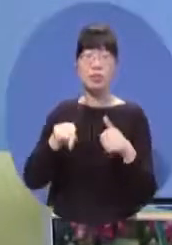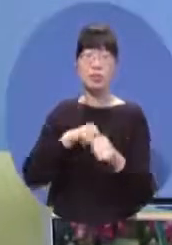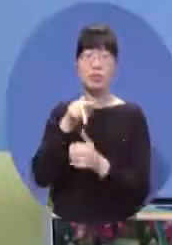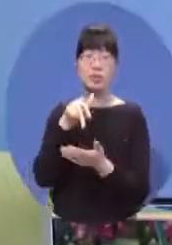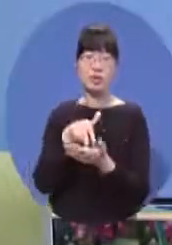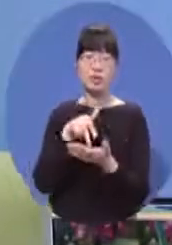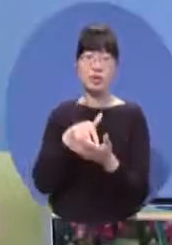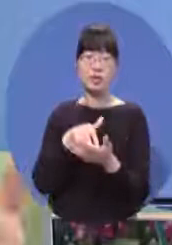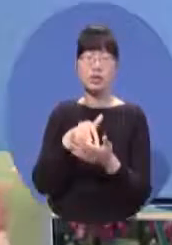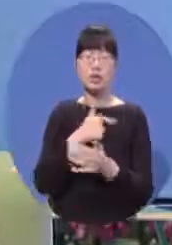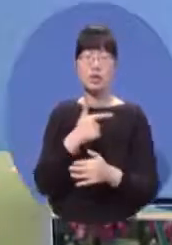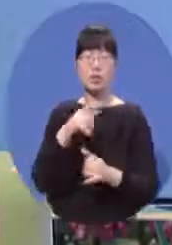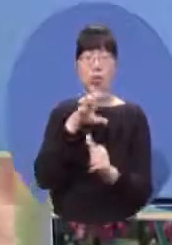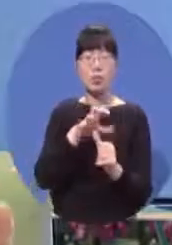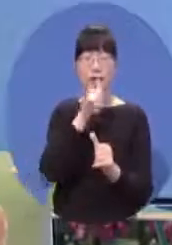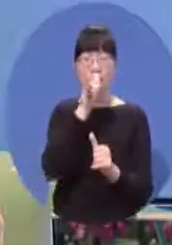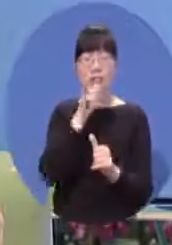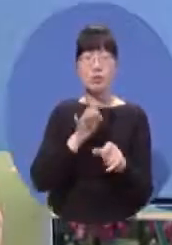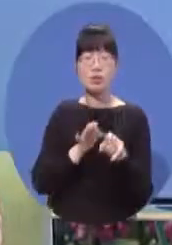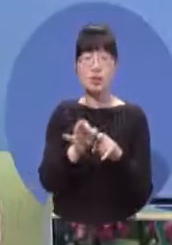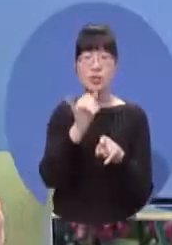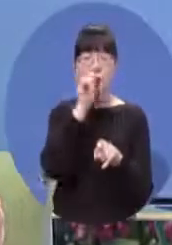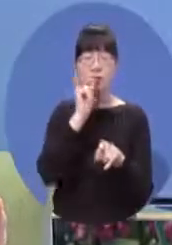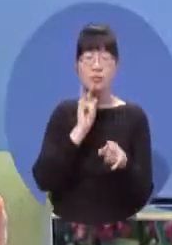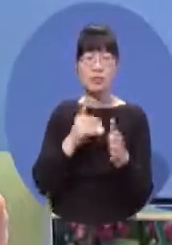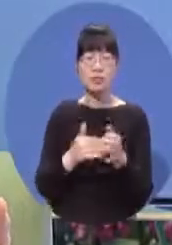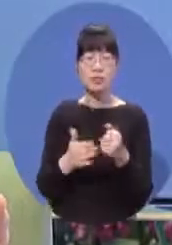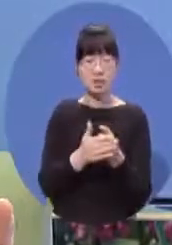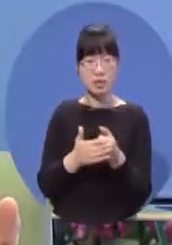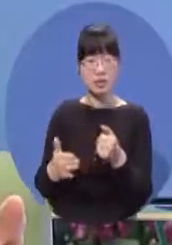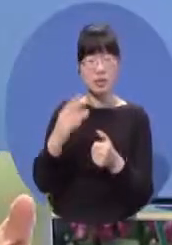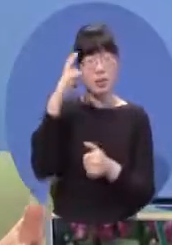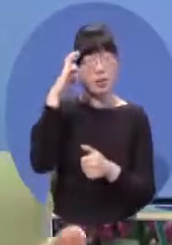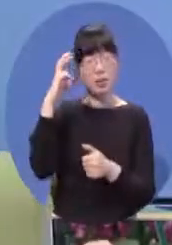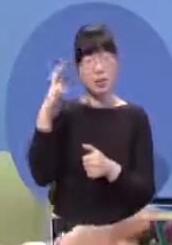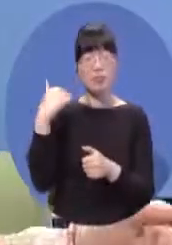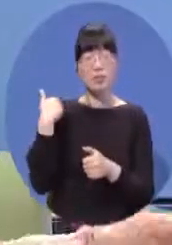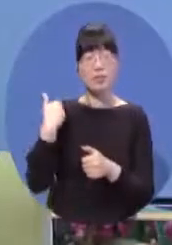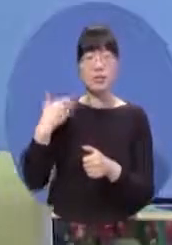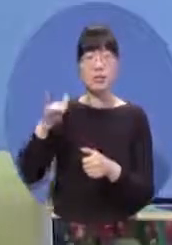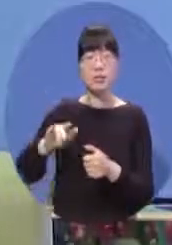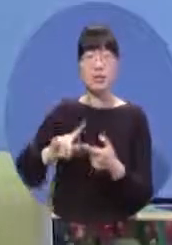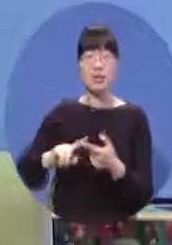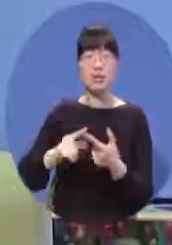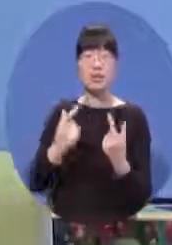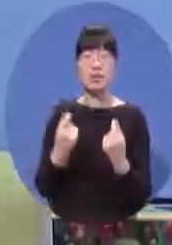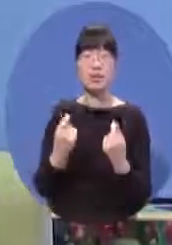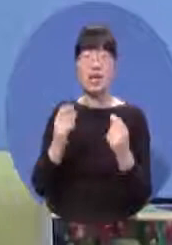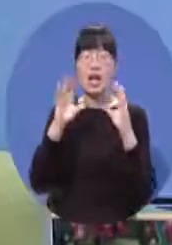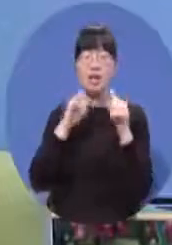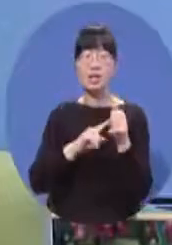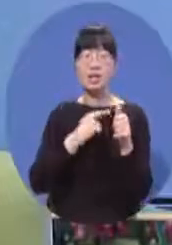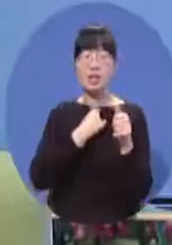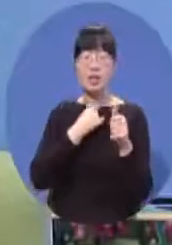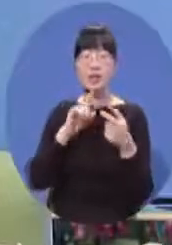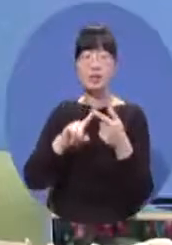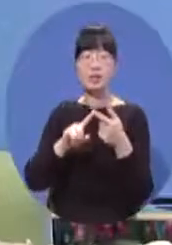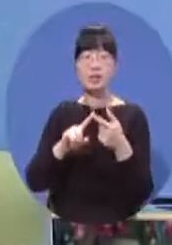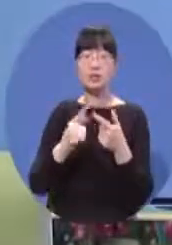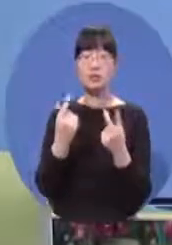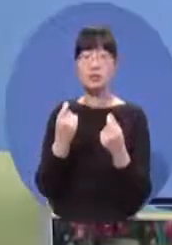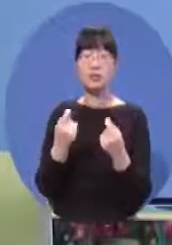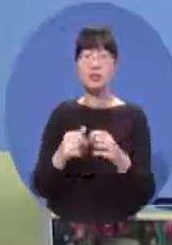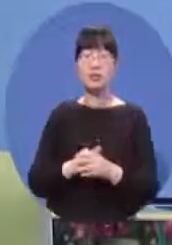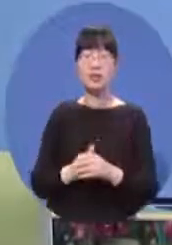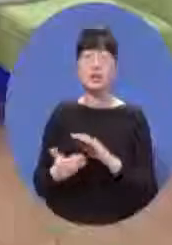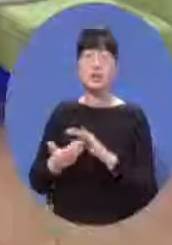분위기. 근데 이제 너무 혼나고 자꾸 잔소리 듣고 이런 것 때문에 그래서 그런 건지 모르겠지만 이제 그런 것들이 좀 아이가 원하는 바는 좀 그렇고요.